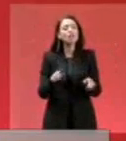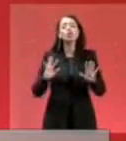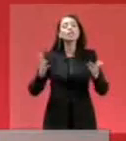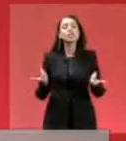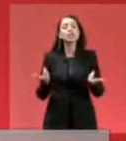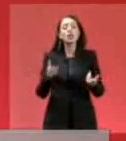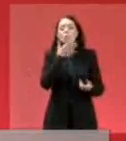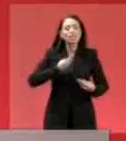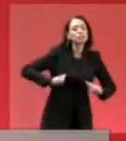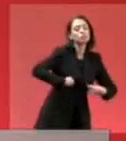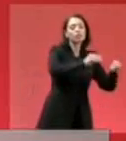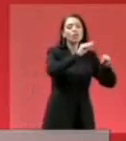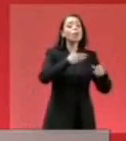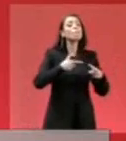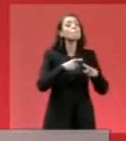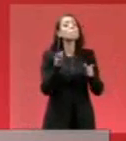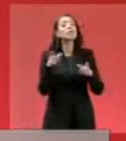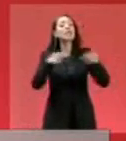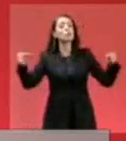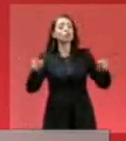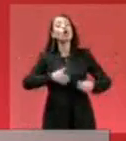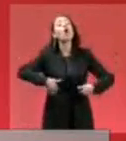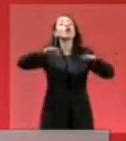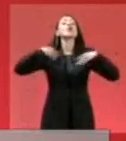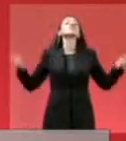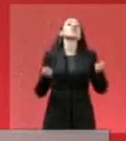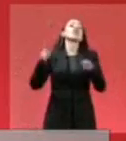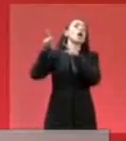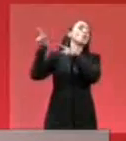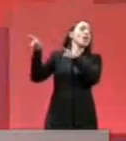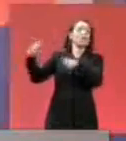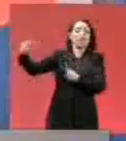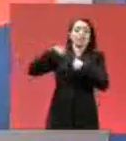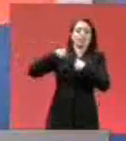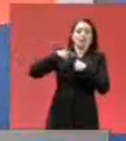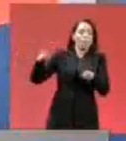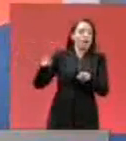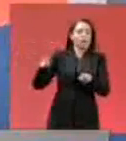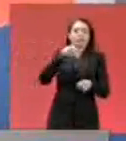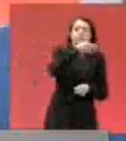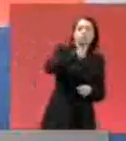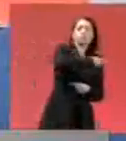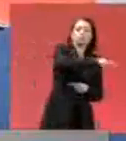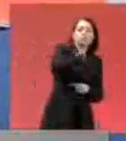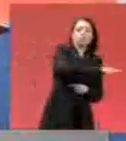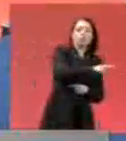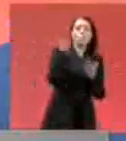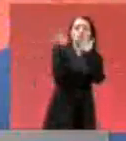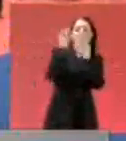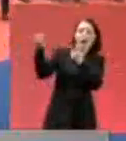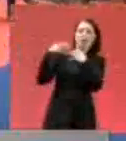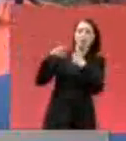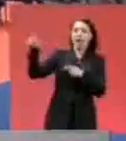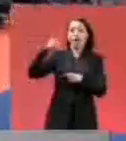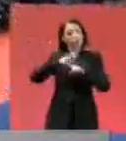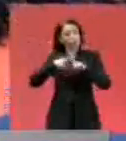ότι ξεπουλήθηκε η μισή Κύπρος. Λοιπόν, δεν θα κάνουν αυτοί σε εμάς διδάγματα και μαθήματα